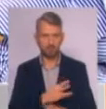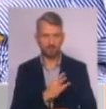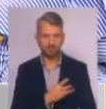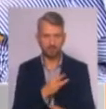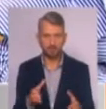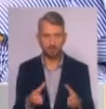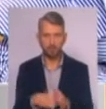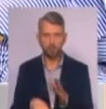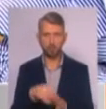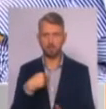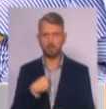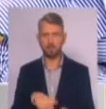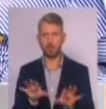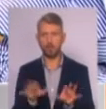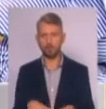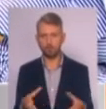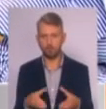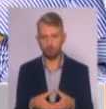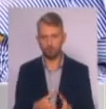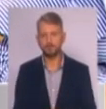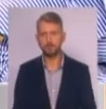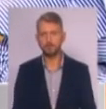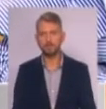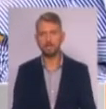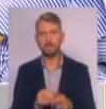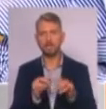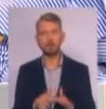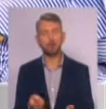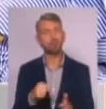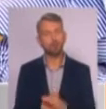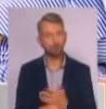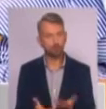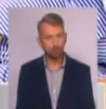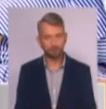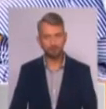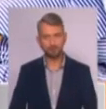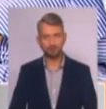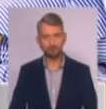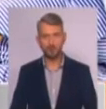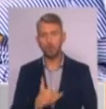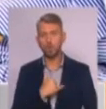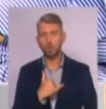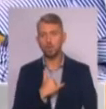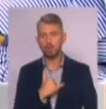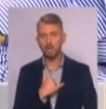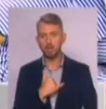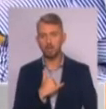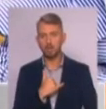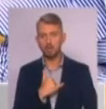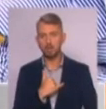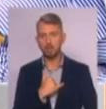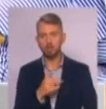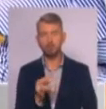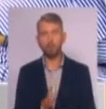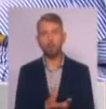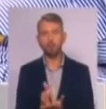група обрала мене головою групи. Угу. Справа ось у чому. У нас по теплового